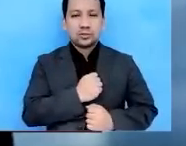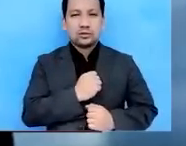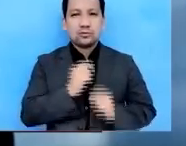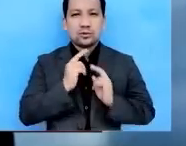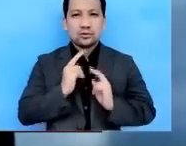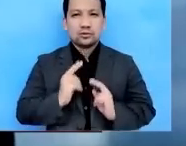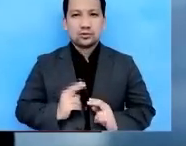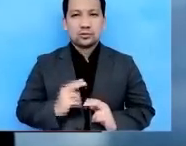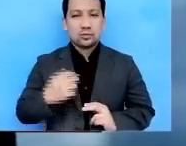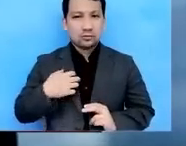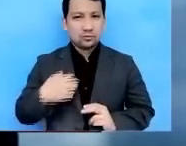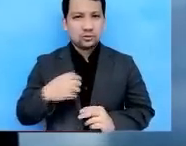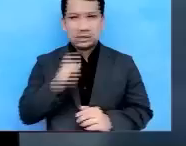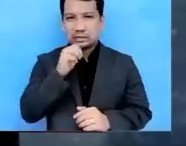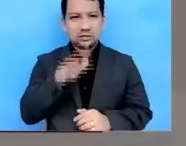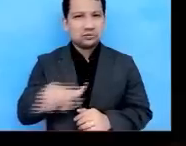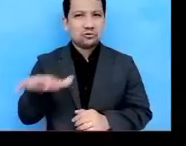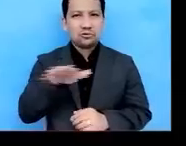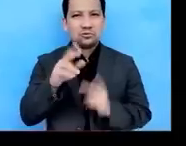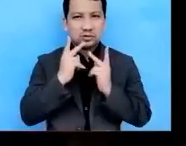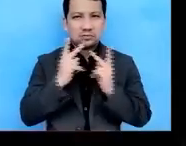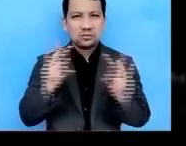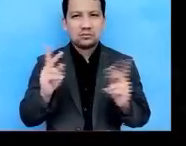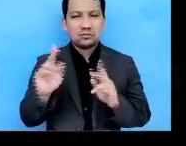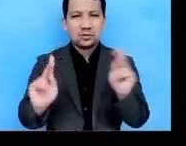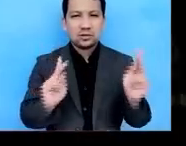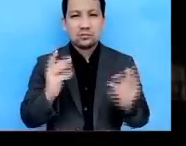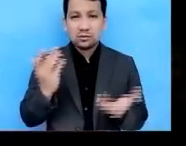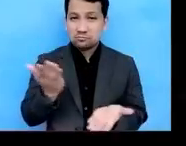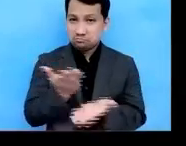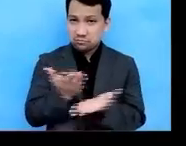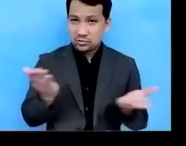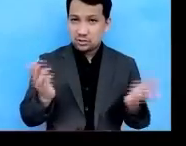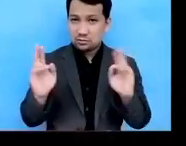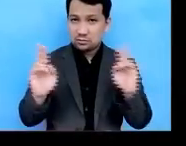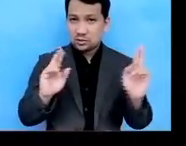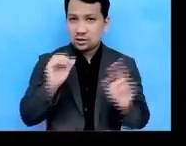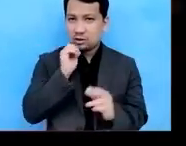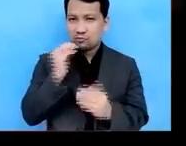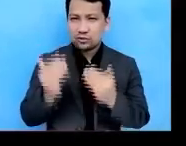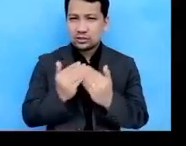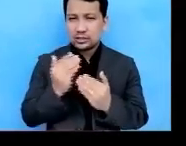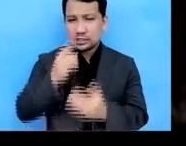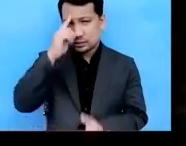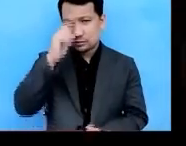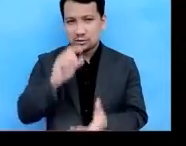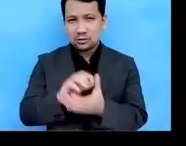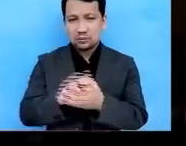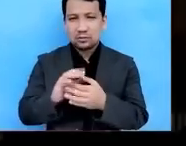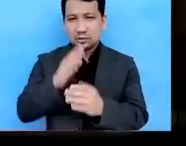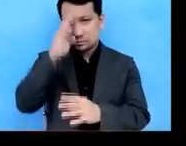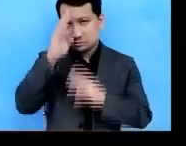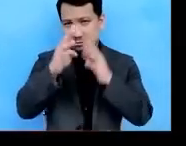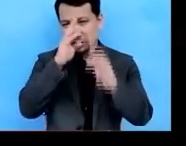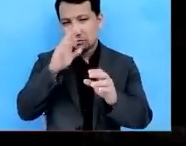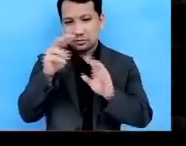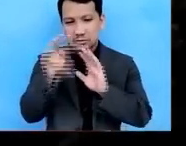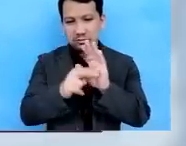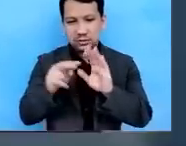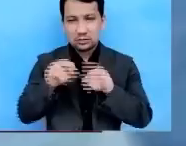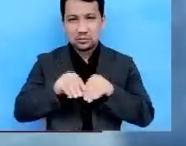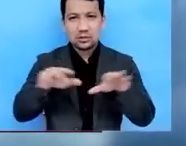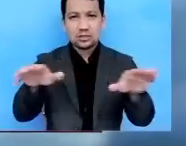personnel at hindi po para sa publiko. Kaya mga kapatid, huwag agad maniwala sa mga pinagtahi-tahing video na kumakalat